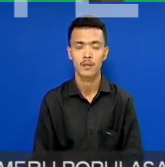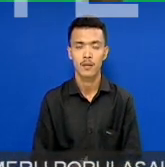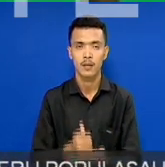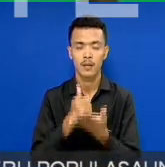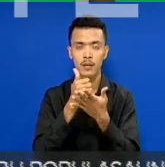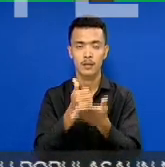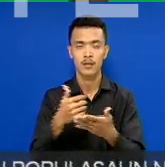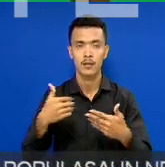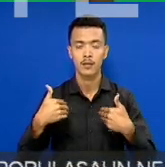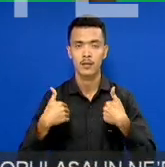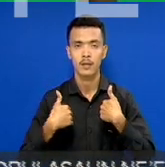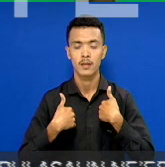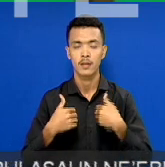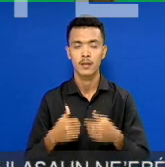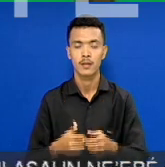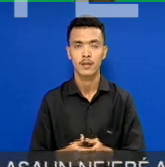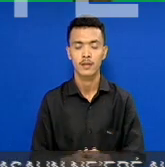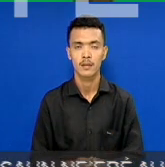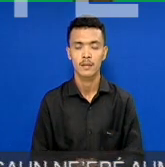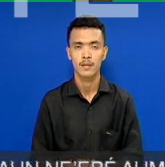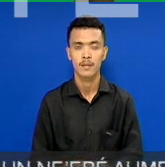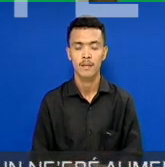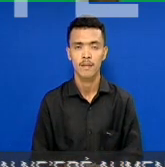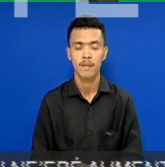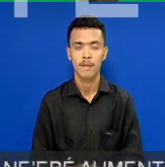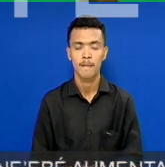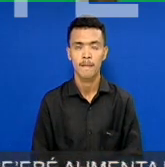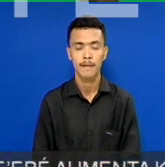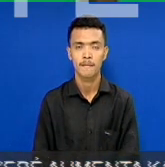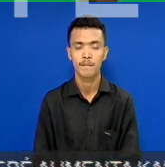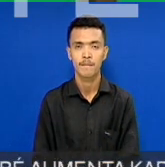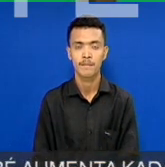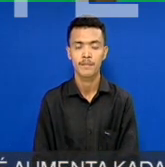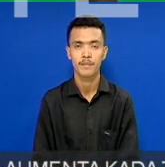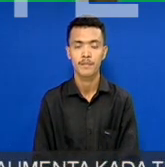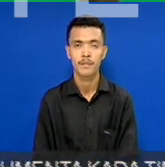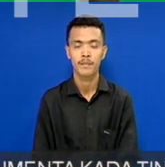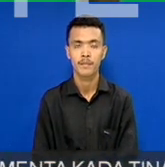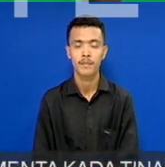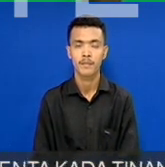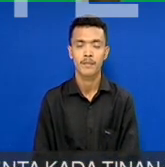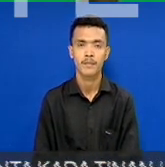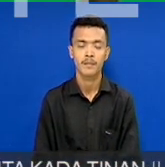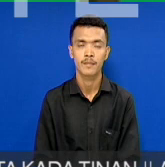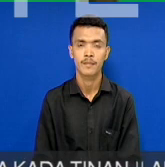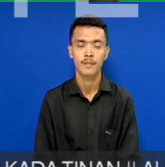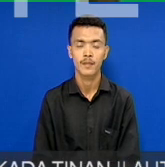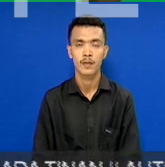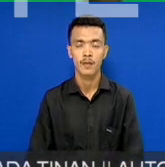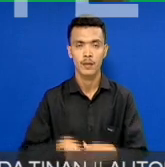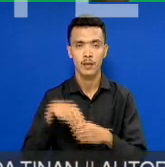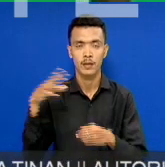apuitan mai iha dara daun na para be aselara lais be itenia be aisir na beke tu dudusies